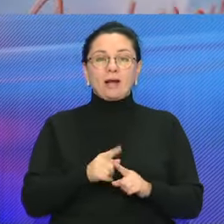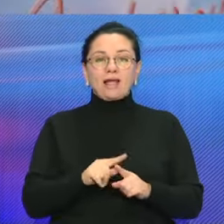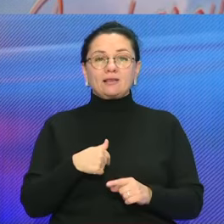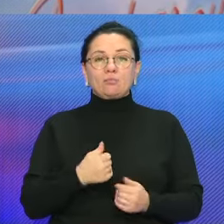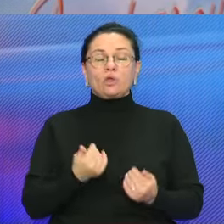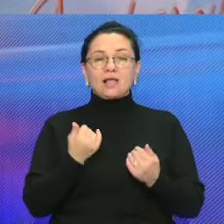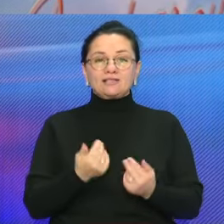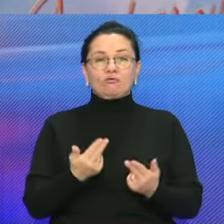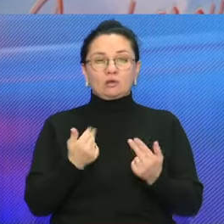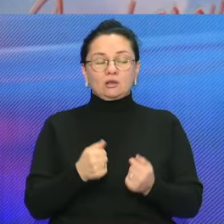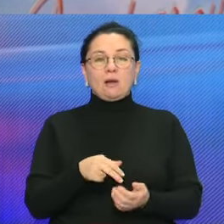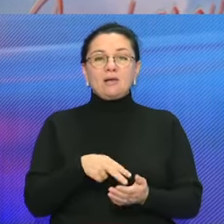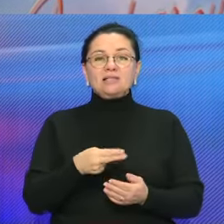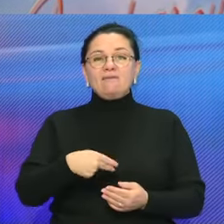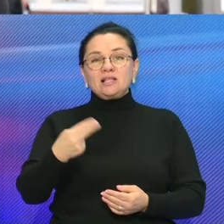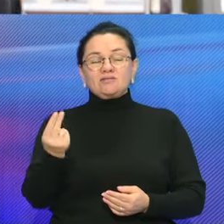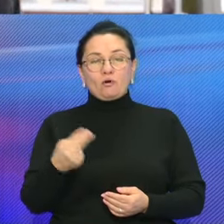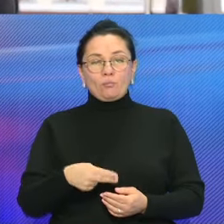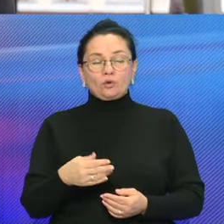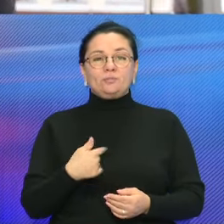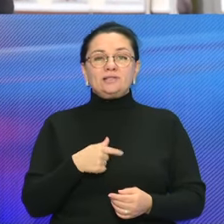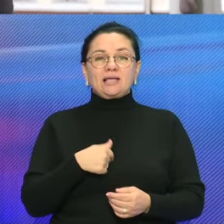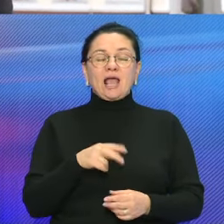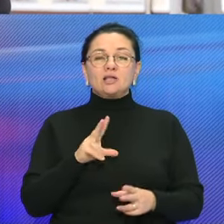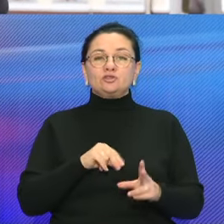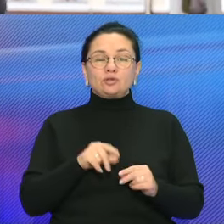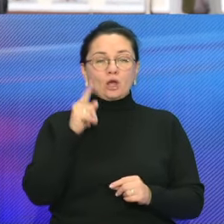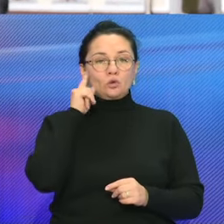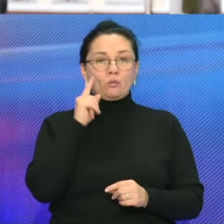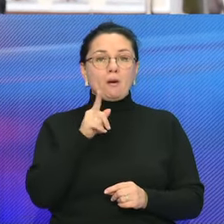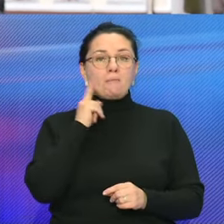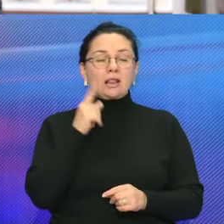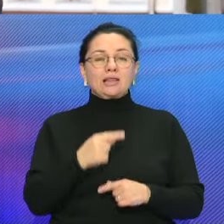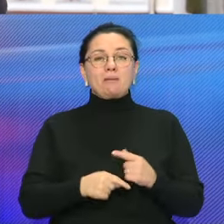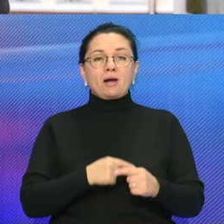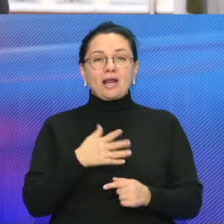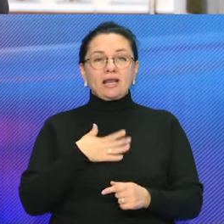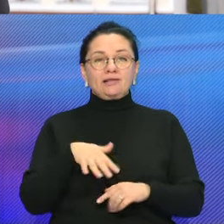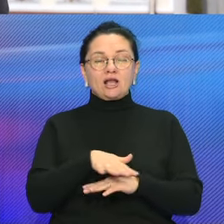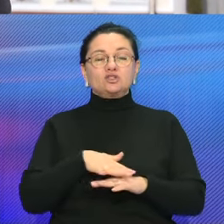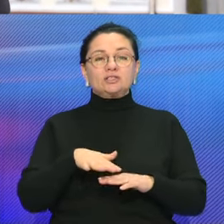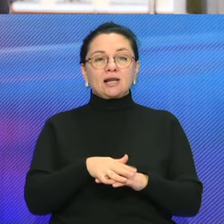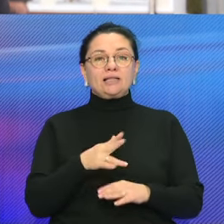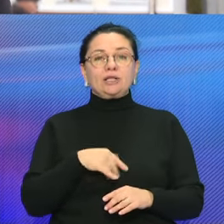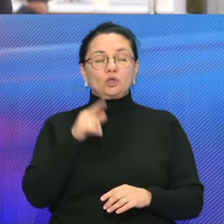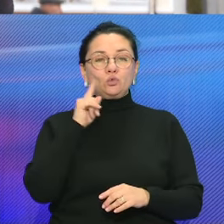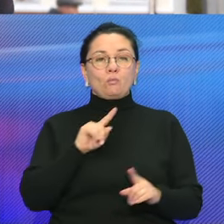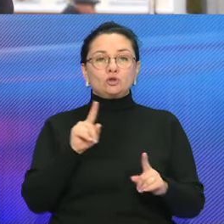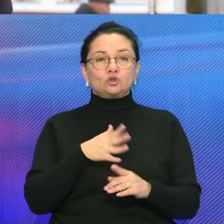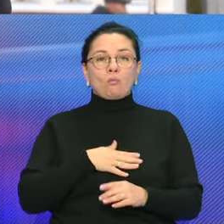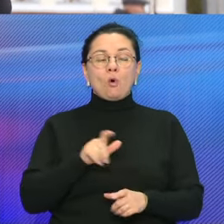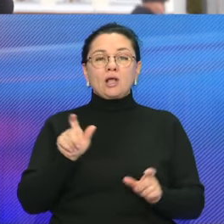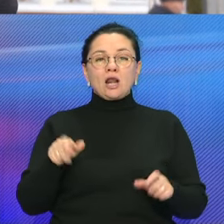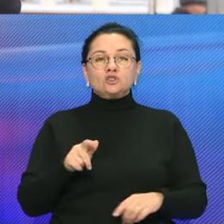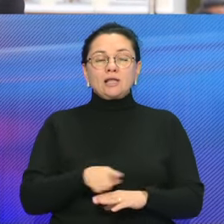да, поставила свою подпись за кандидата. Я считаю себя молодым поколением нашей страны. Я считаю, то, что мой гражданский долг обязует